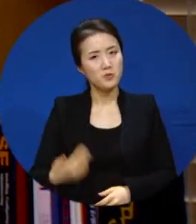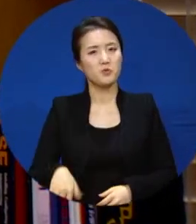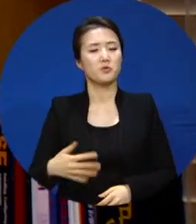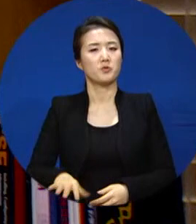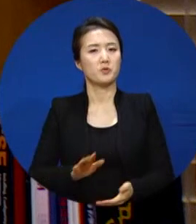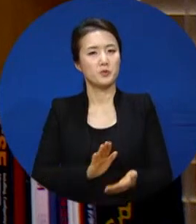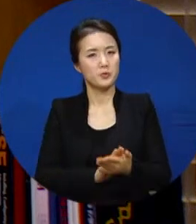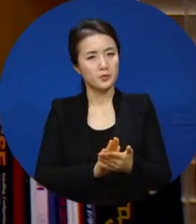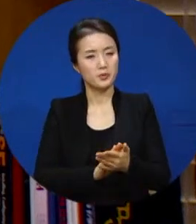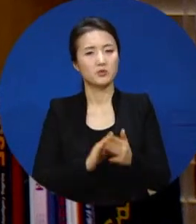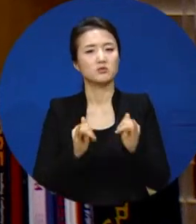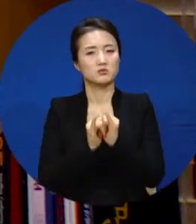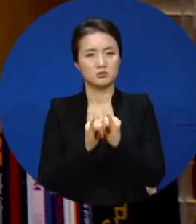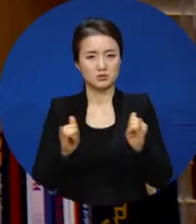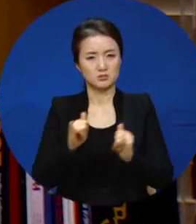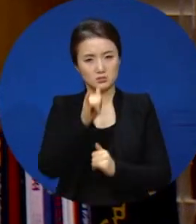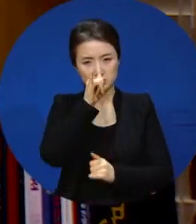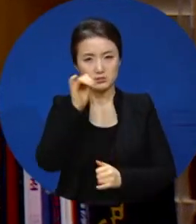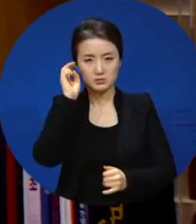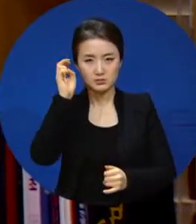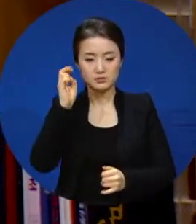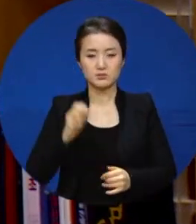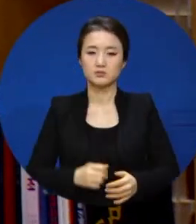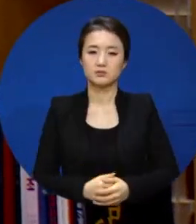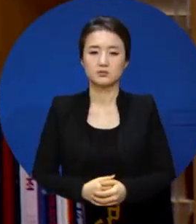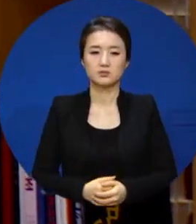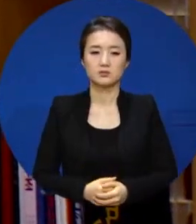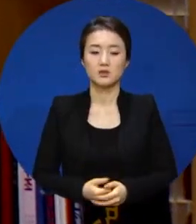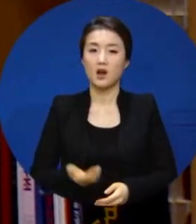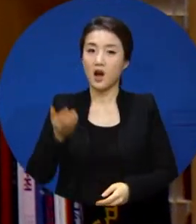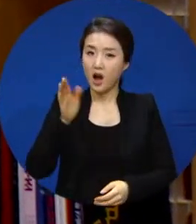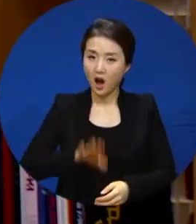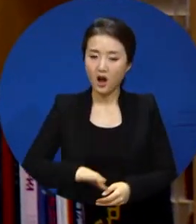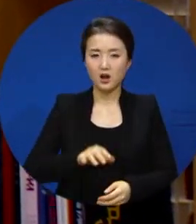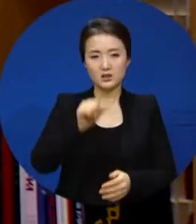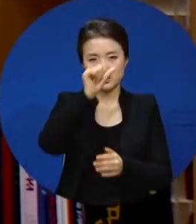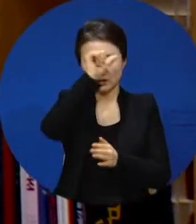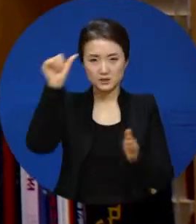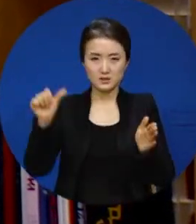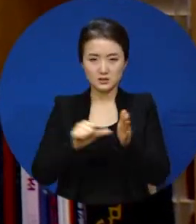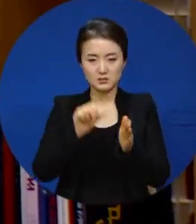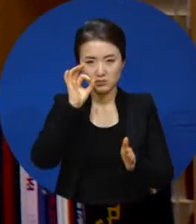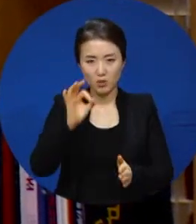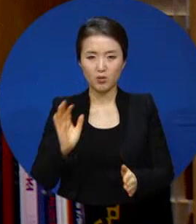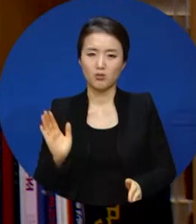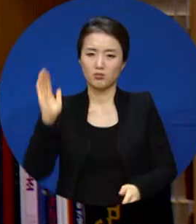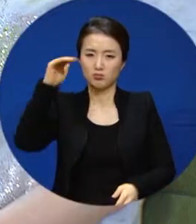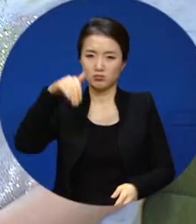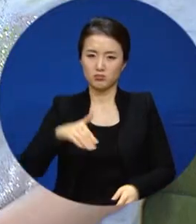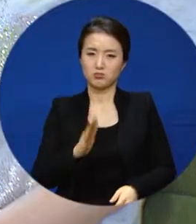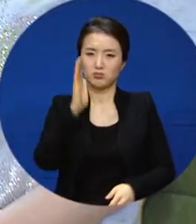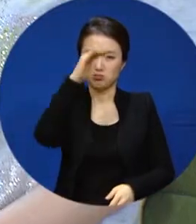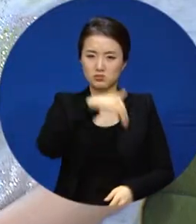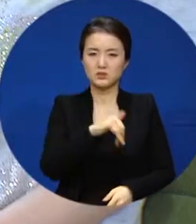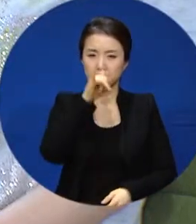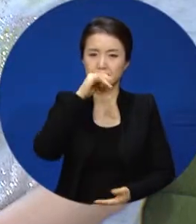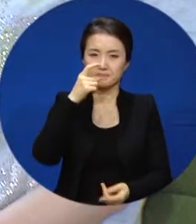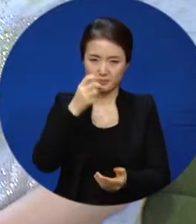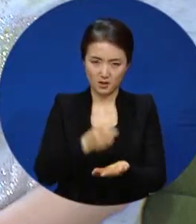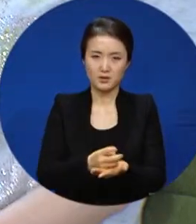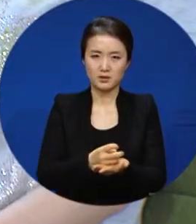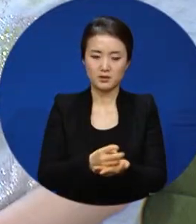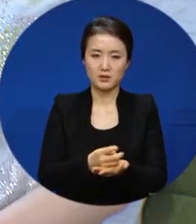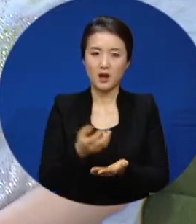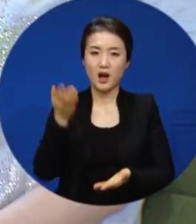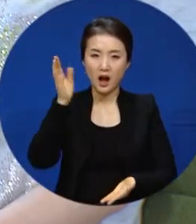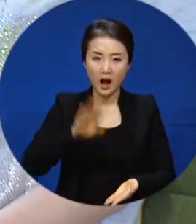나갔던 분들이 있을 꺼예요 근데 인생에 이런 살다 보면 오히려 곡들이 다 있거든요 근데 이 올라갈 땐 괜찮은데 문제는 떨어질